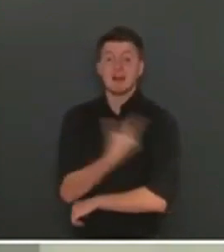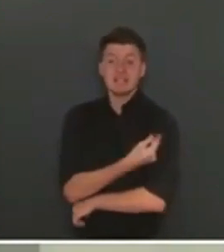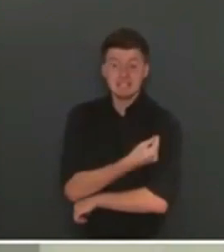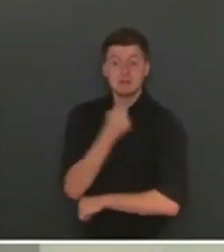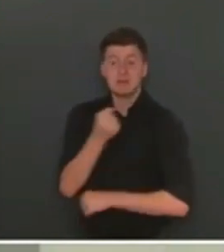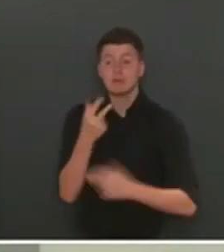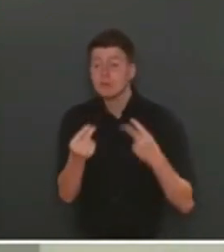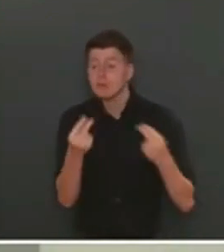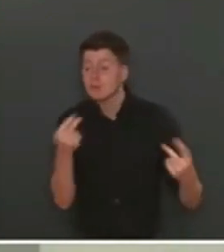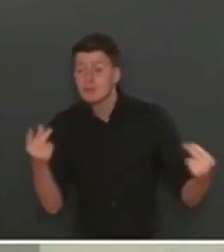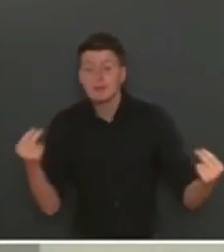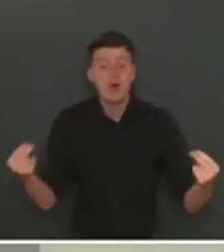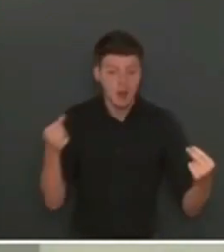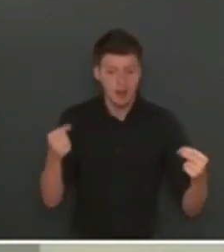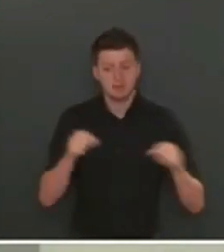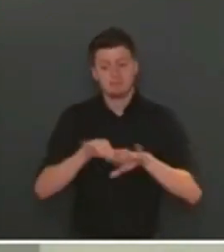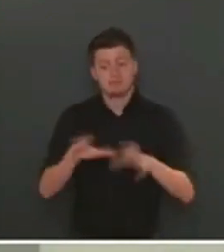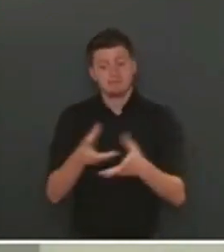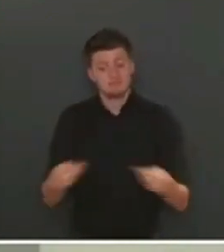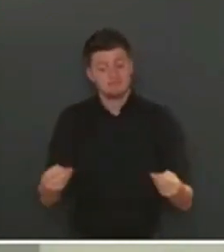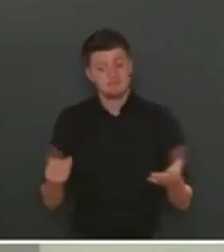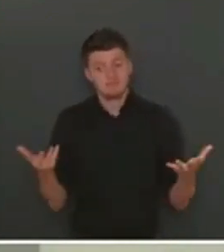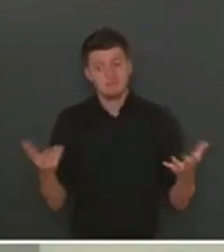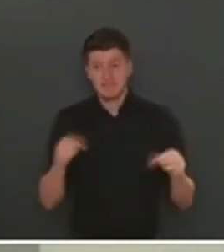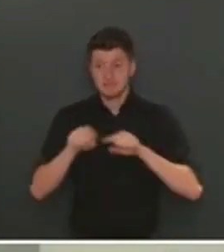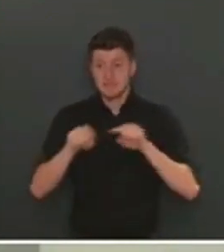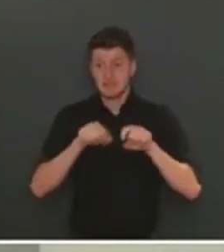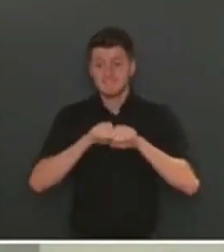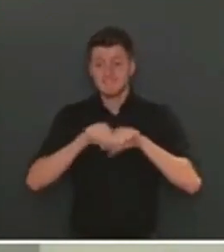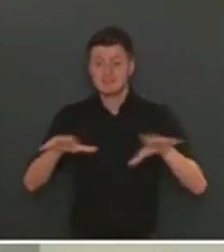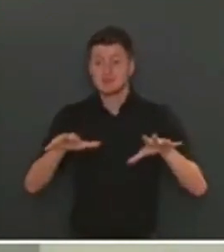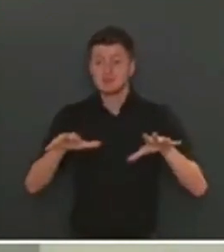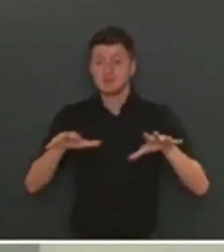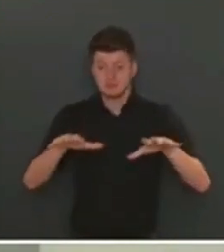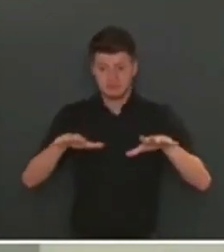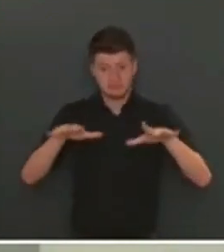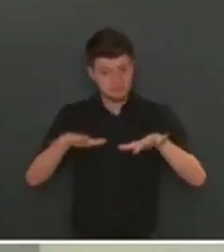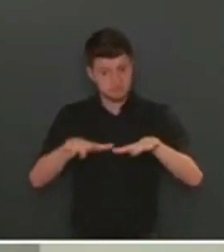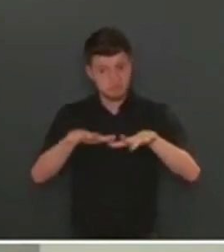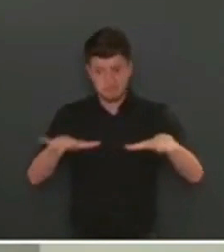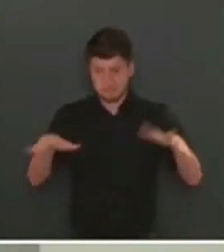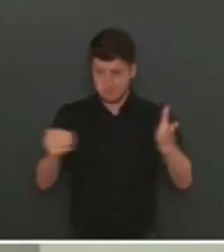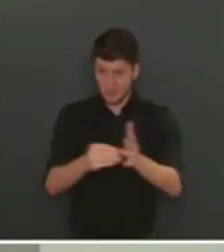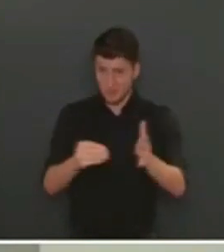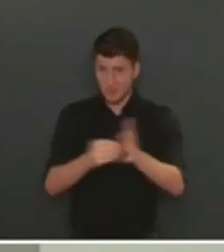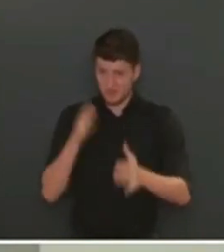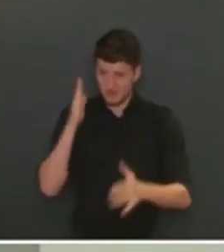الزواج متفرقين ما يقدروش على حسب التجمع العائلية يطلع المرات مرة بطلع رجلها